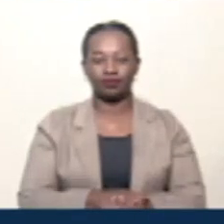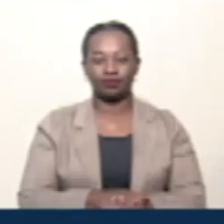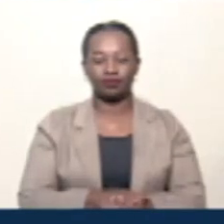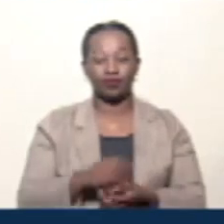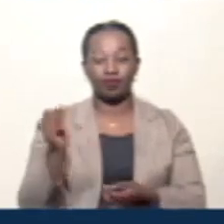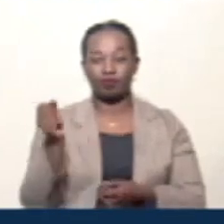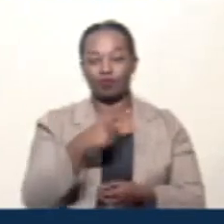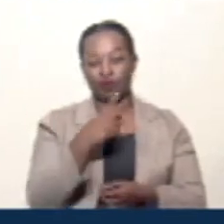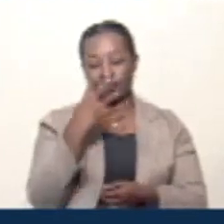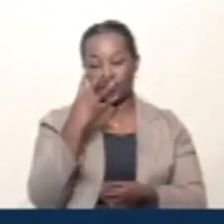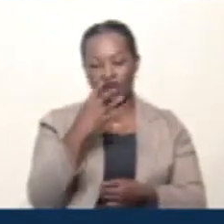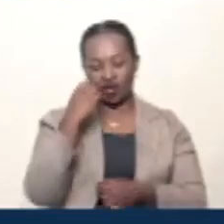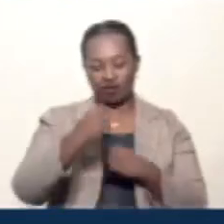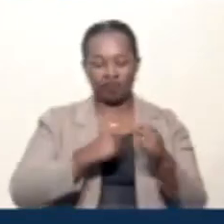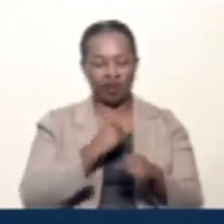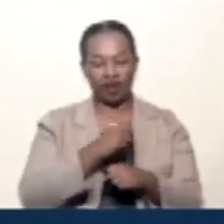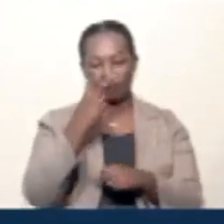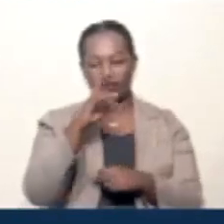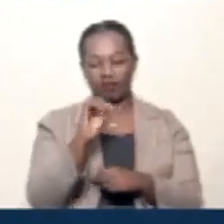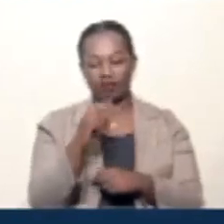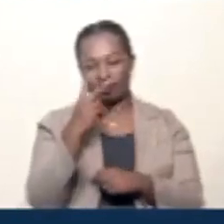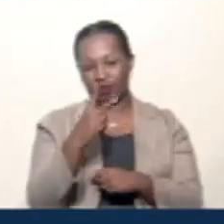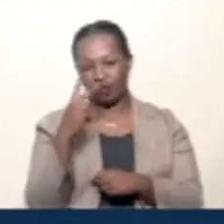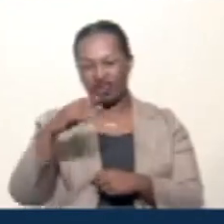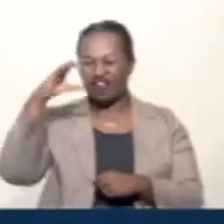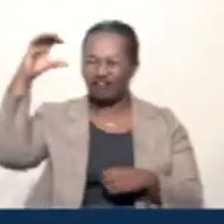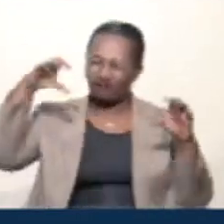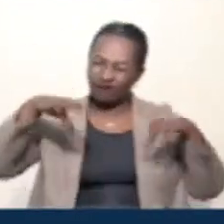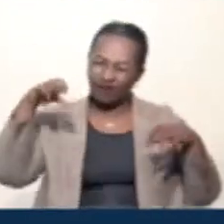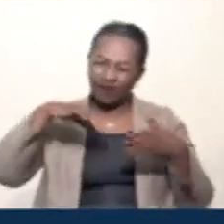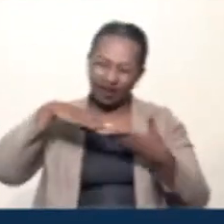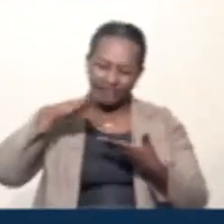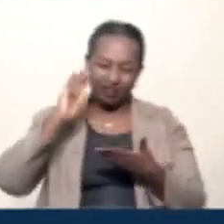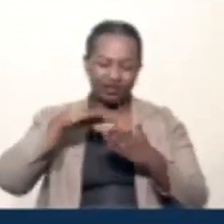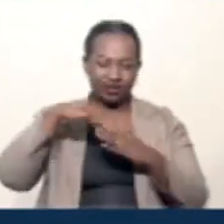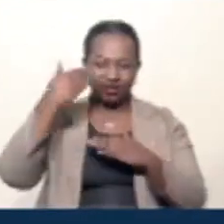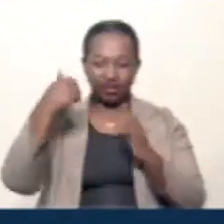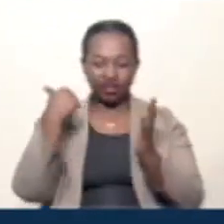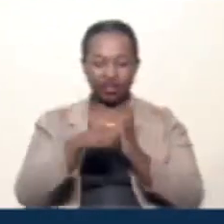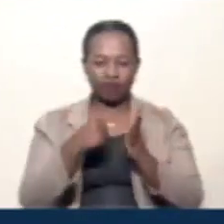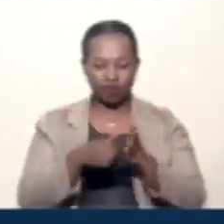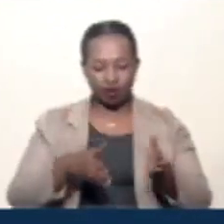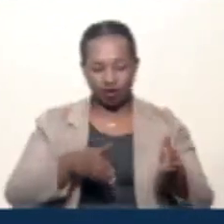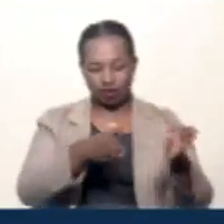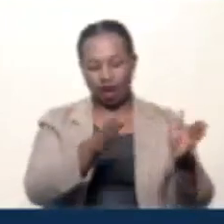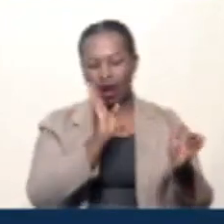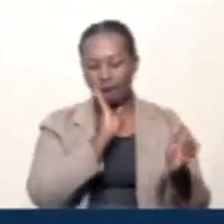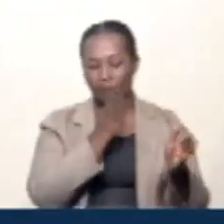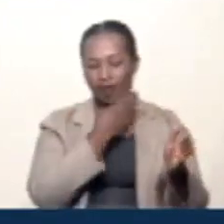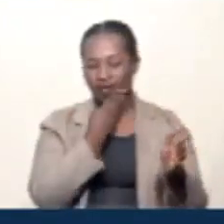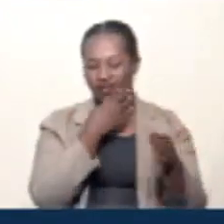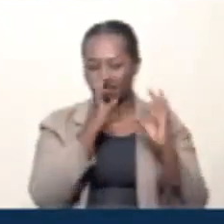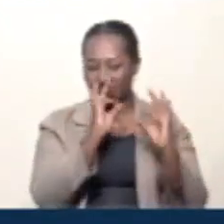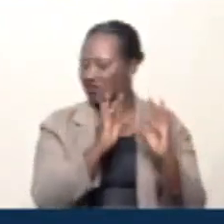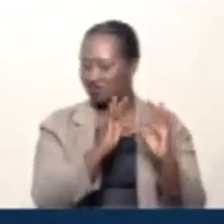Mu kwezi kwa kane umwaka w'2022 nibwo imvura yagoye ari nyinshi, noneho kubera ikibazo cy'imiyoboro idakoze neza, amazi ava